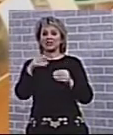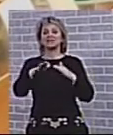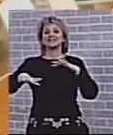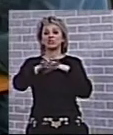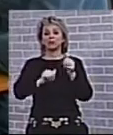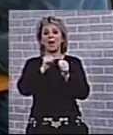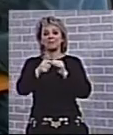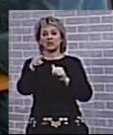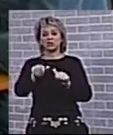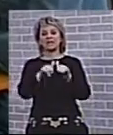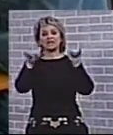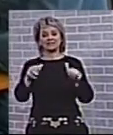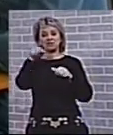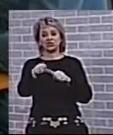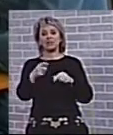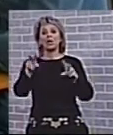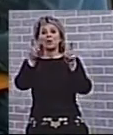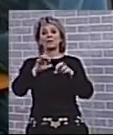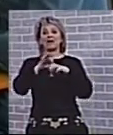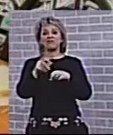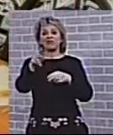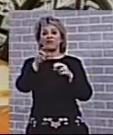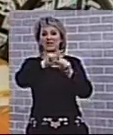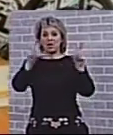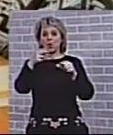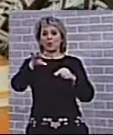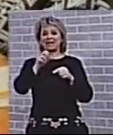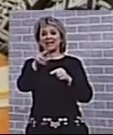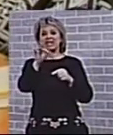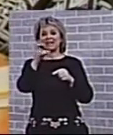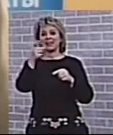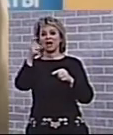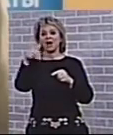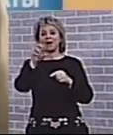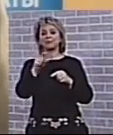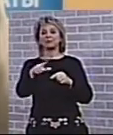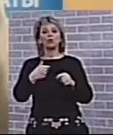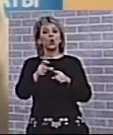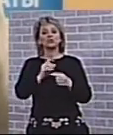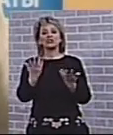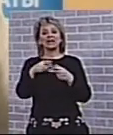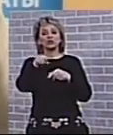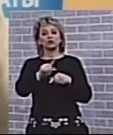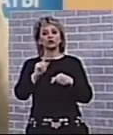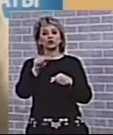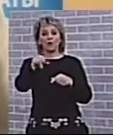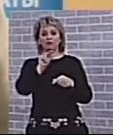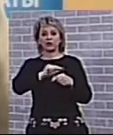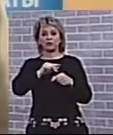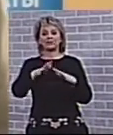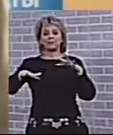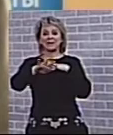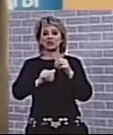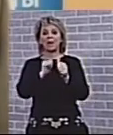территории опережающего развития. Провели его в филиале РГУ РИНХА. Мы очень рассчитываем на то, что в работе по